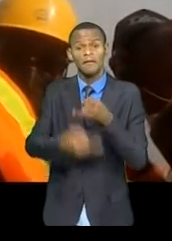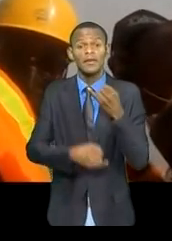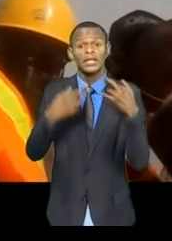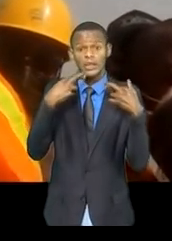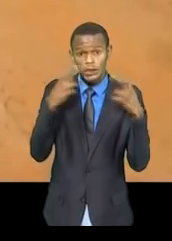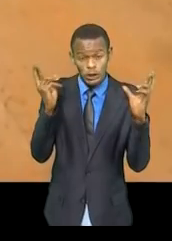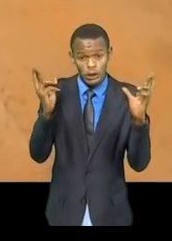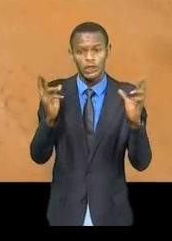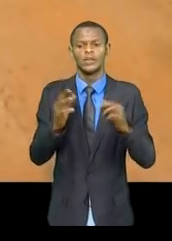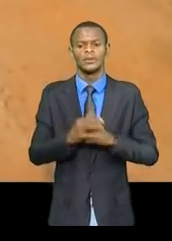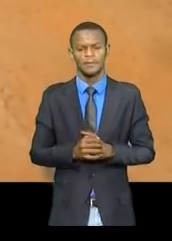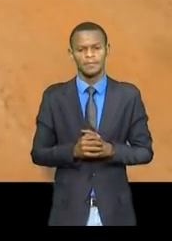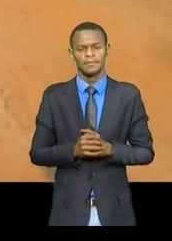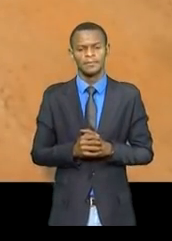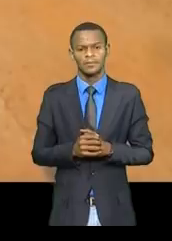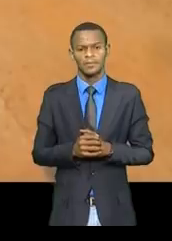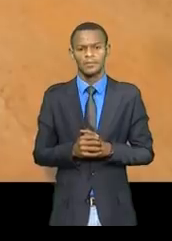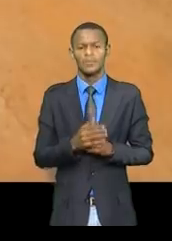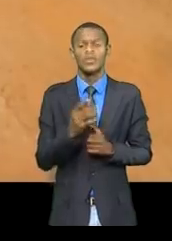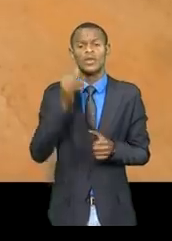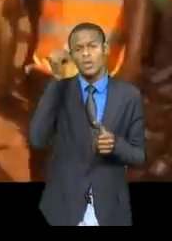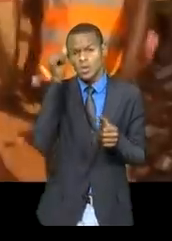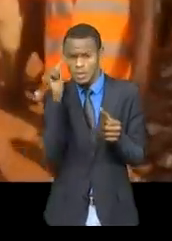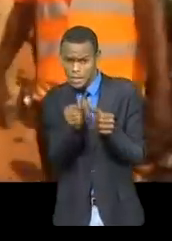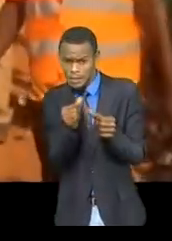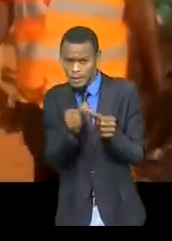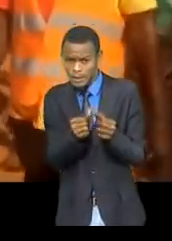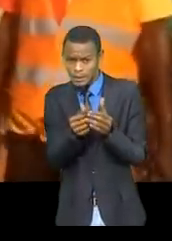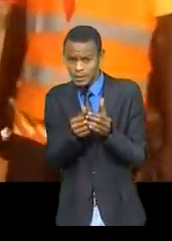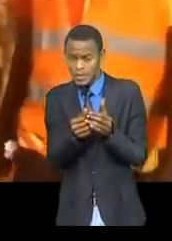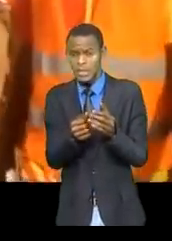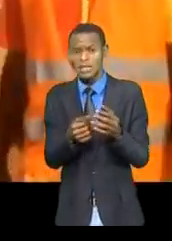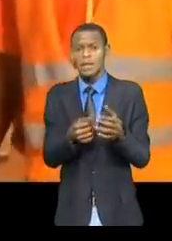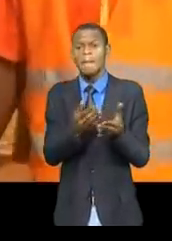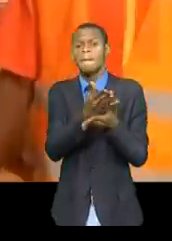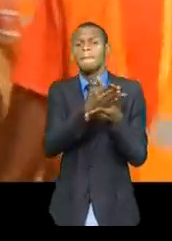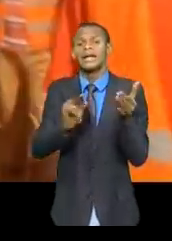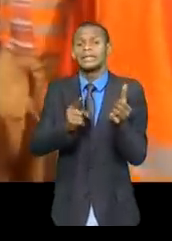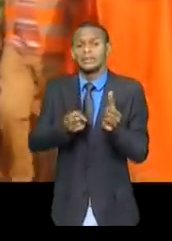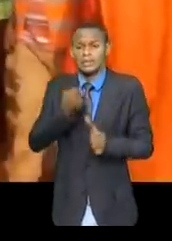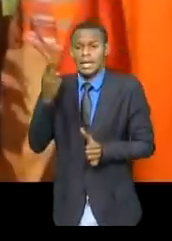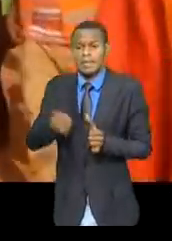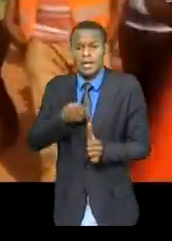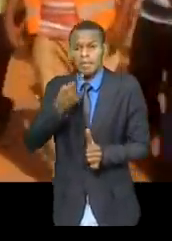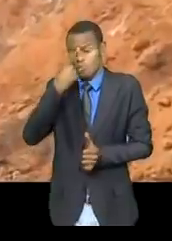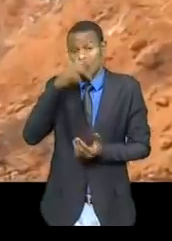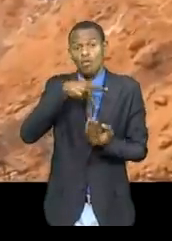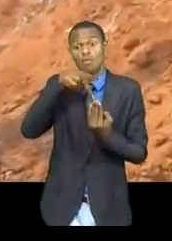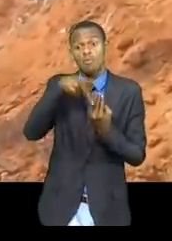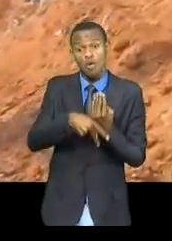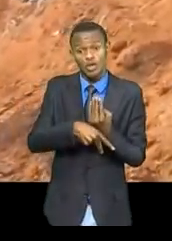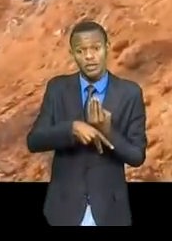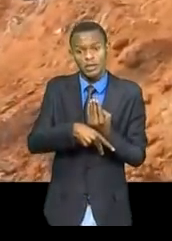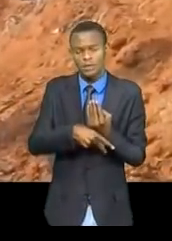où on va intervenir. Rappelons que la première phase du projet Chilegelou, qui concerne toutes les 26 provinces de la République démocratique du Congo, est